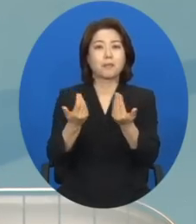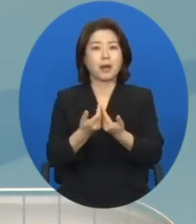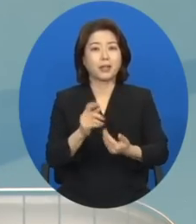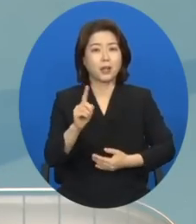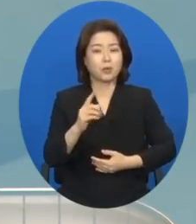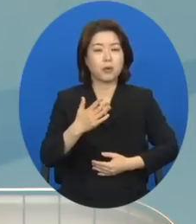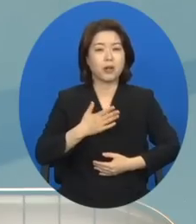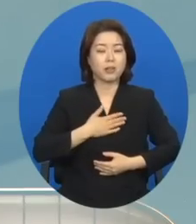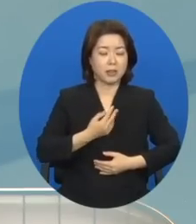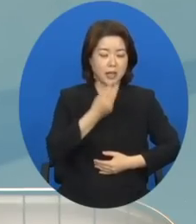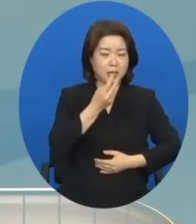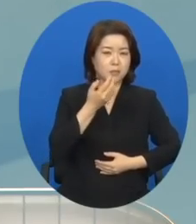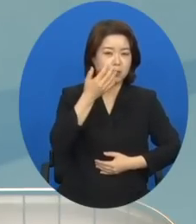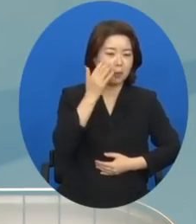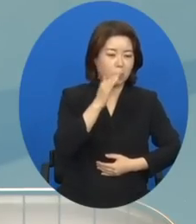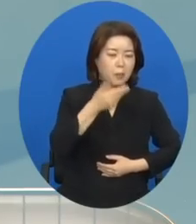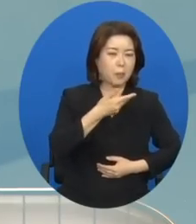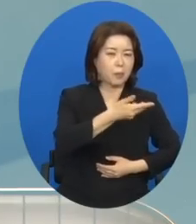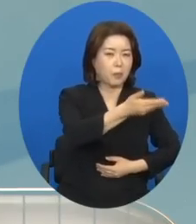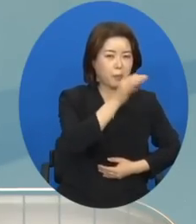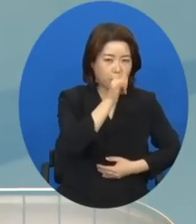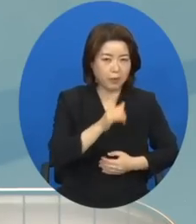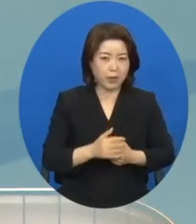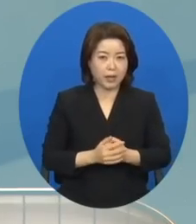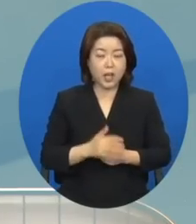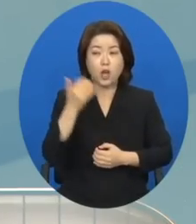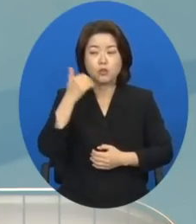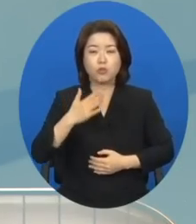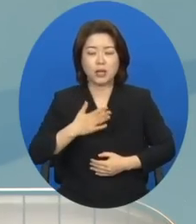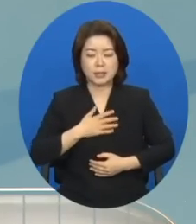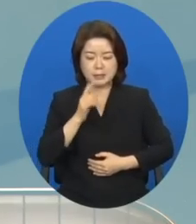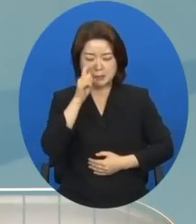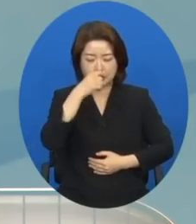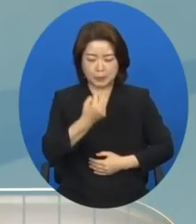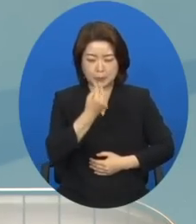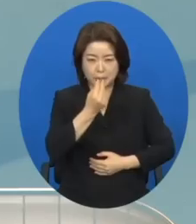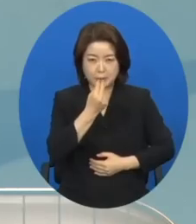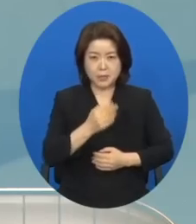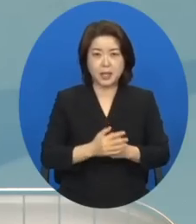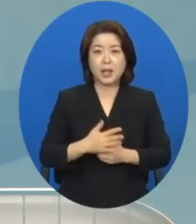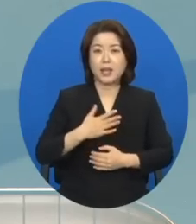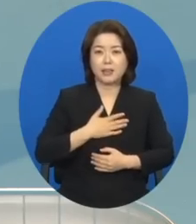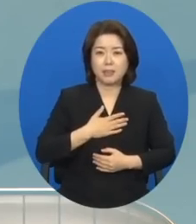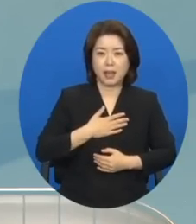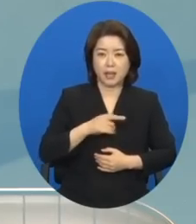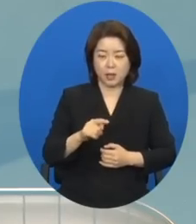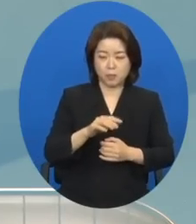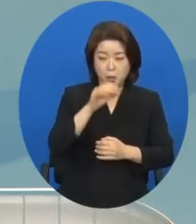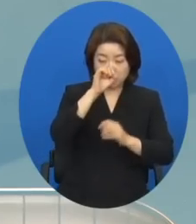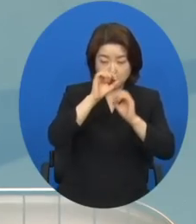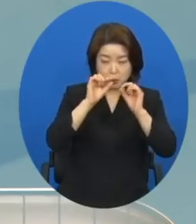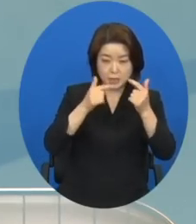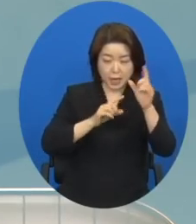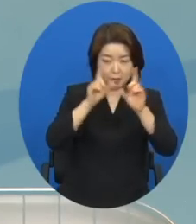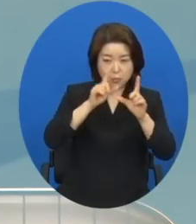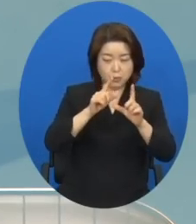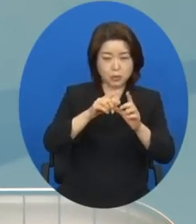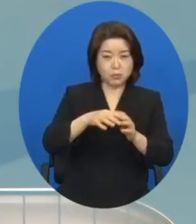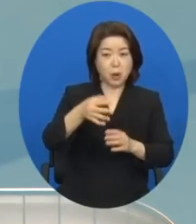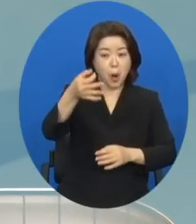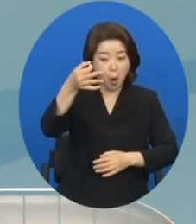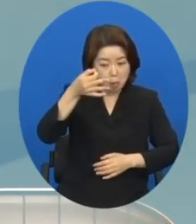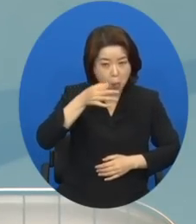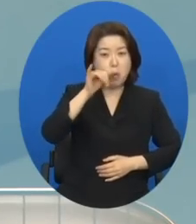나의 냄새도 난다는 겁니다. 누군가가 나의 더러운 냄새와 나의 보기 좋지 않은 모습도